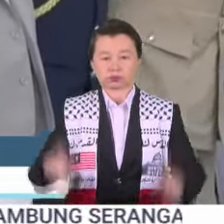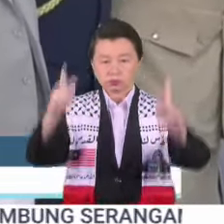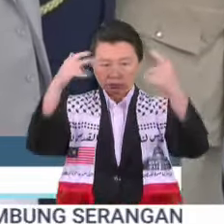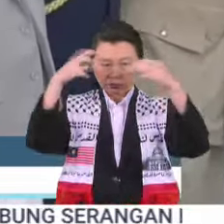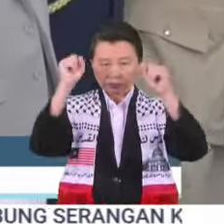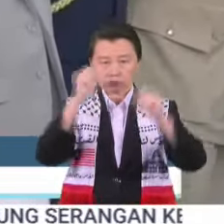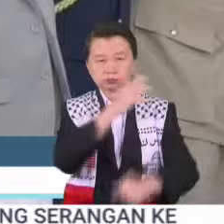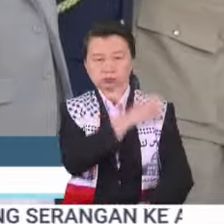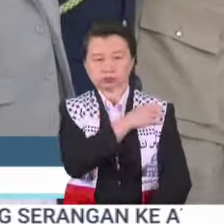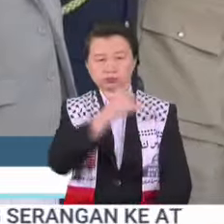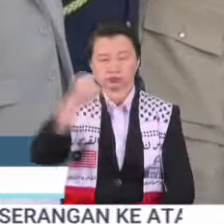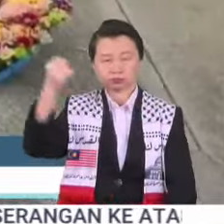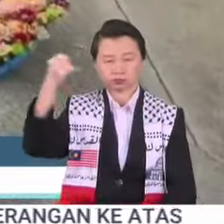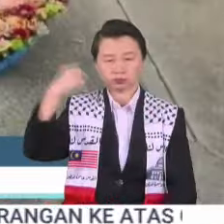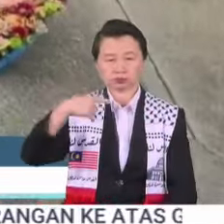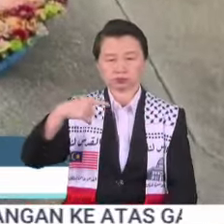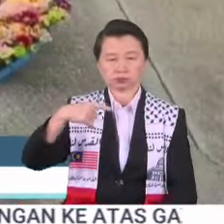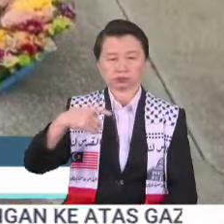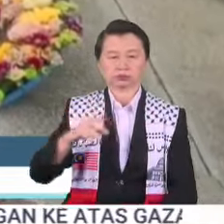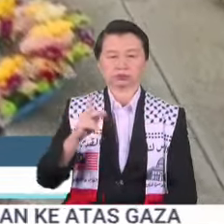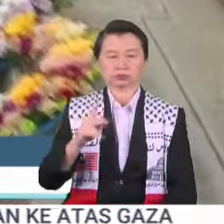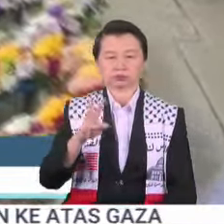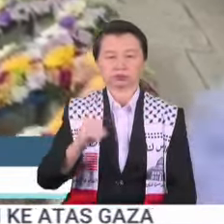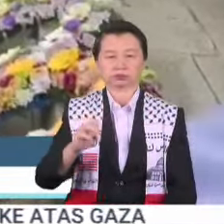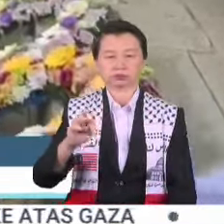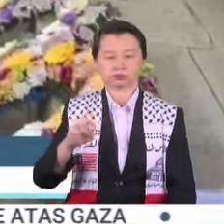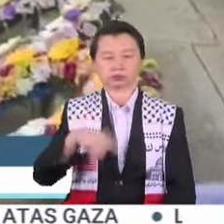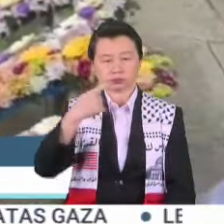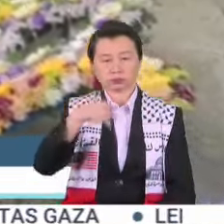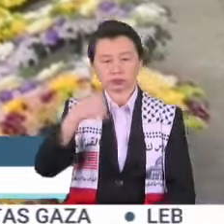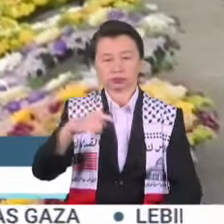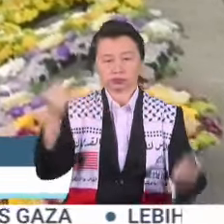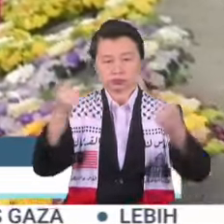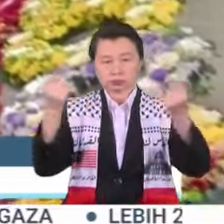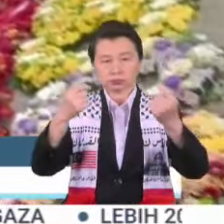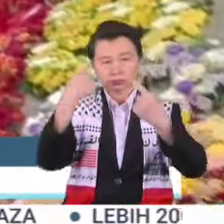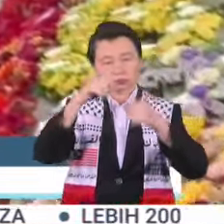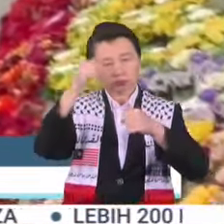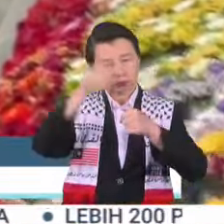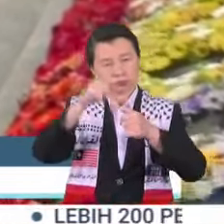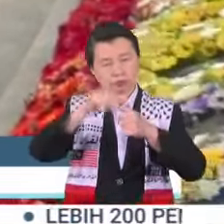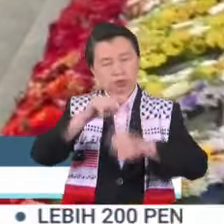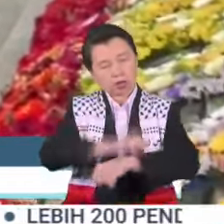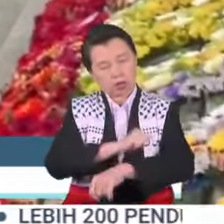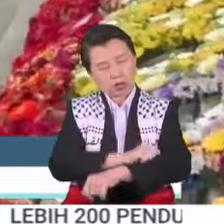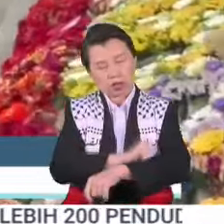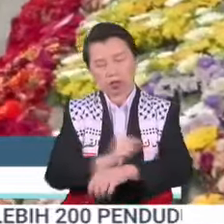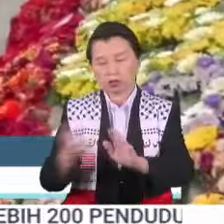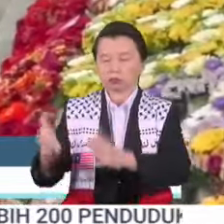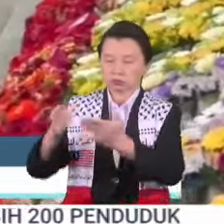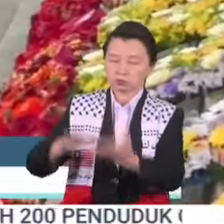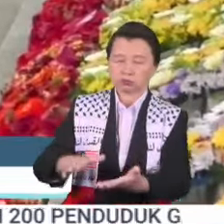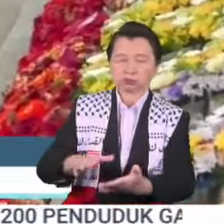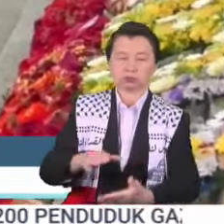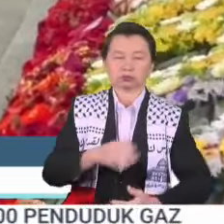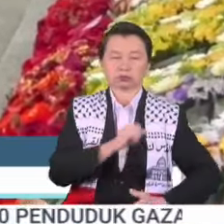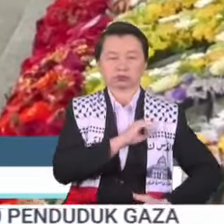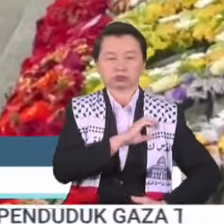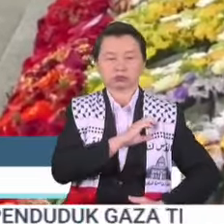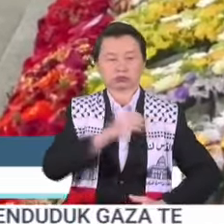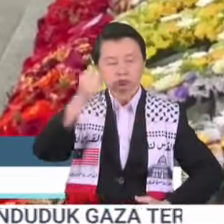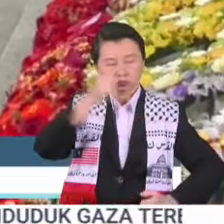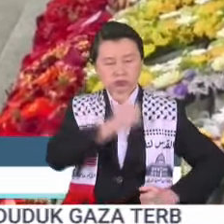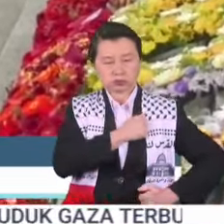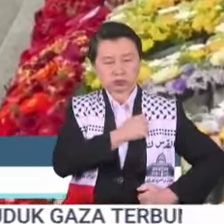Presidennya Meja Besara Datuk Sivarajan KM Ramanathan berkata, sambutan itu bagi mengenang jasa dan pengorbanan veteran polis dan